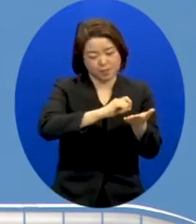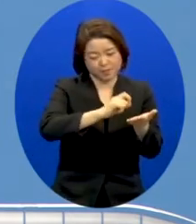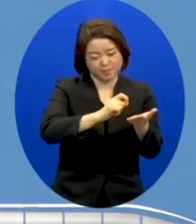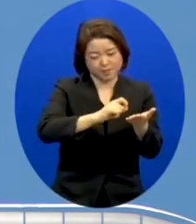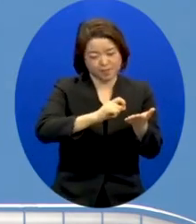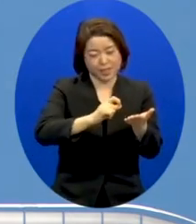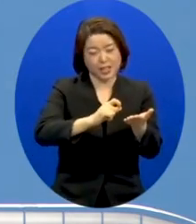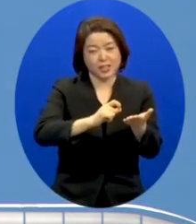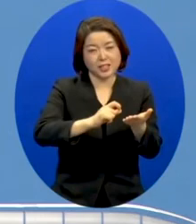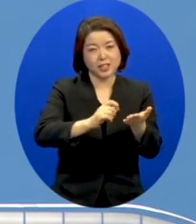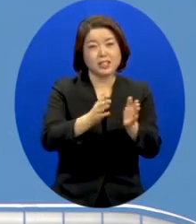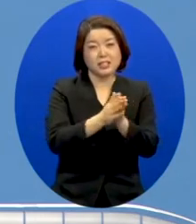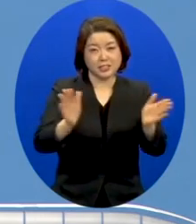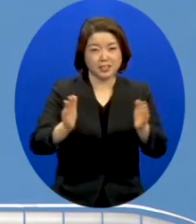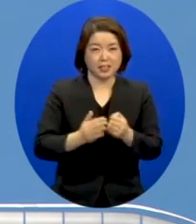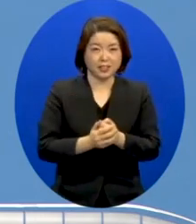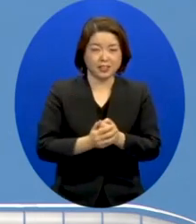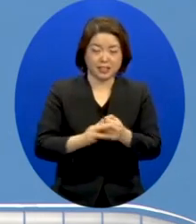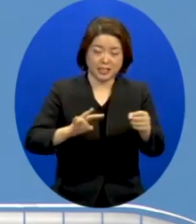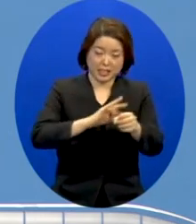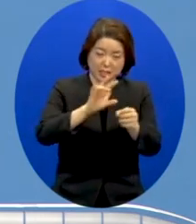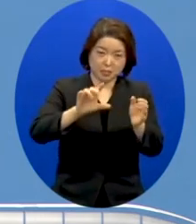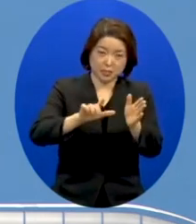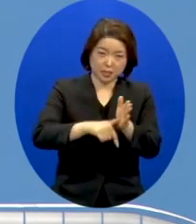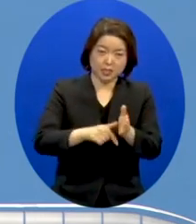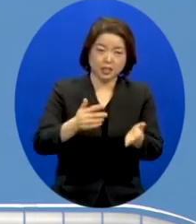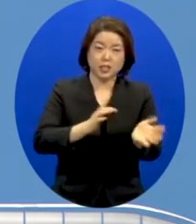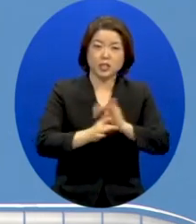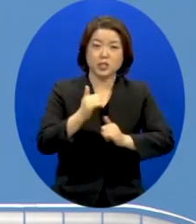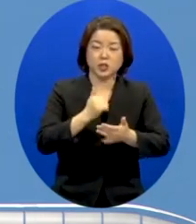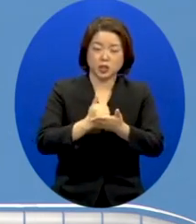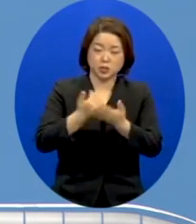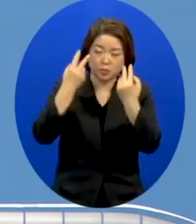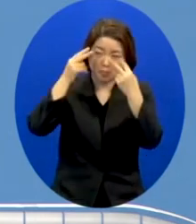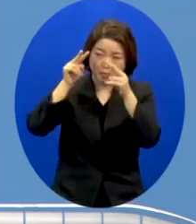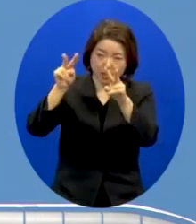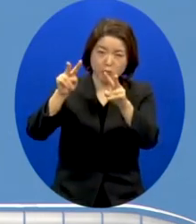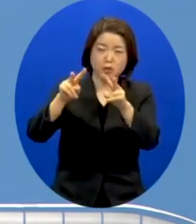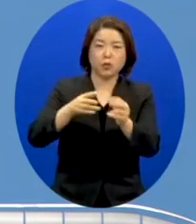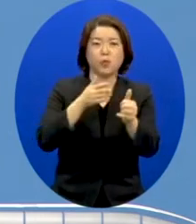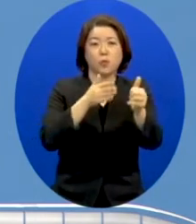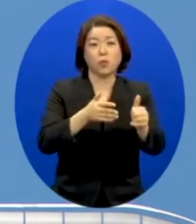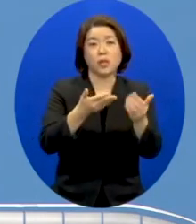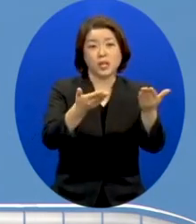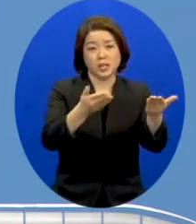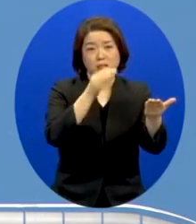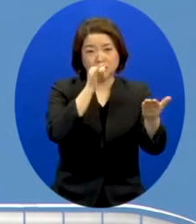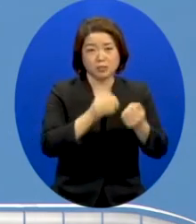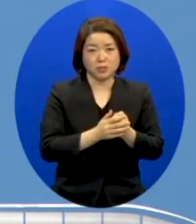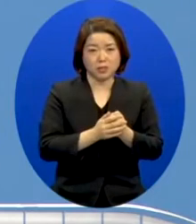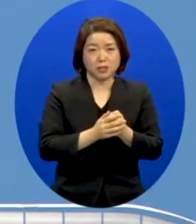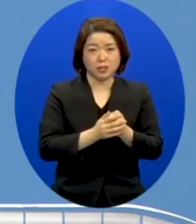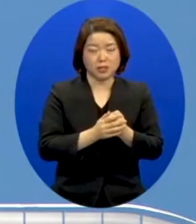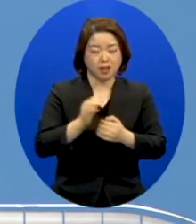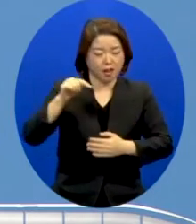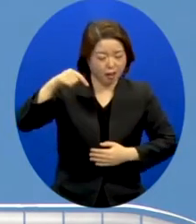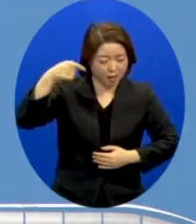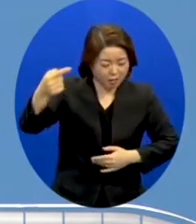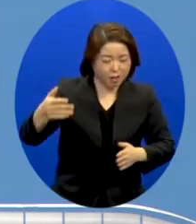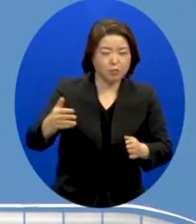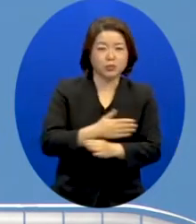그래서 24시간 예수님을 바라보라 고 권해 드린 거예요 그리고 제 안에 엄청난 변화가